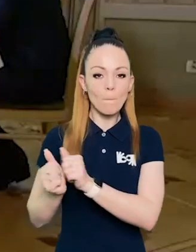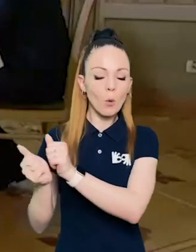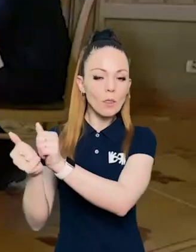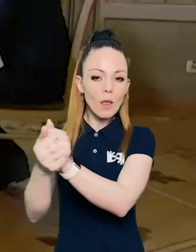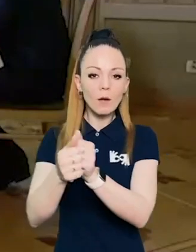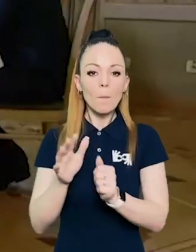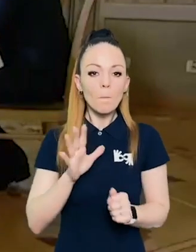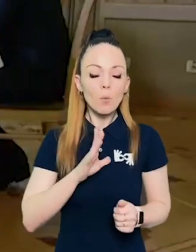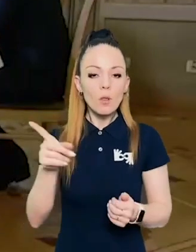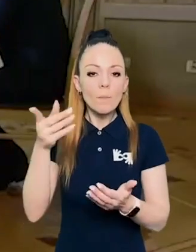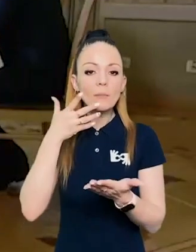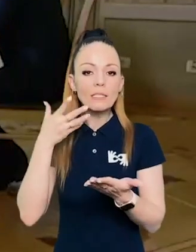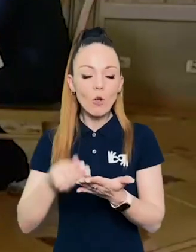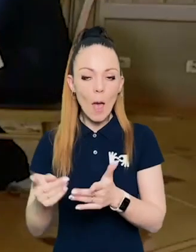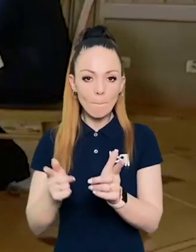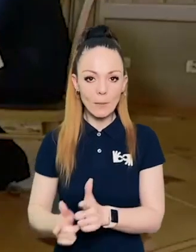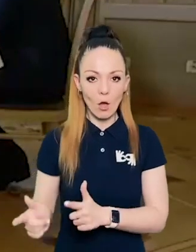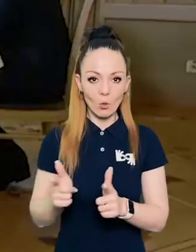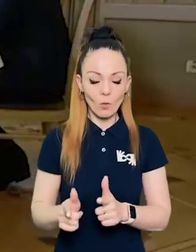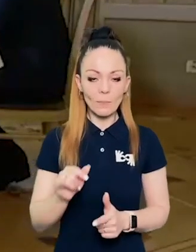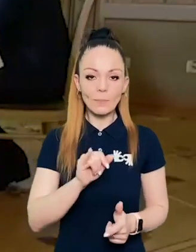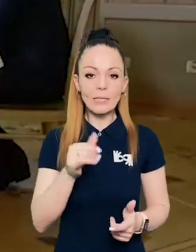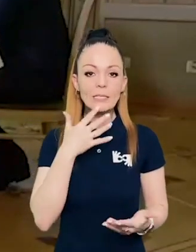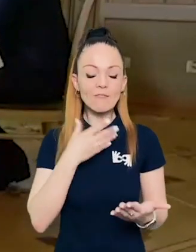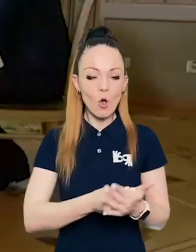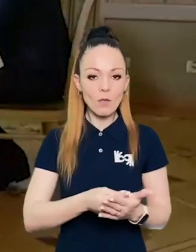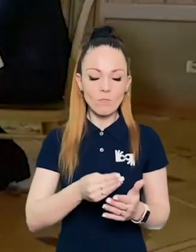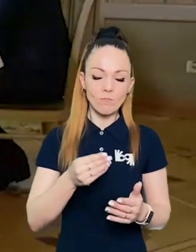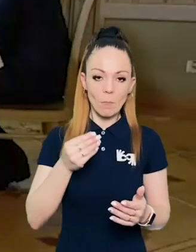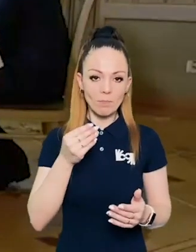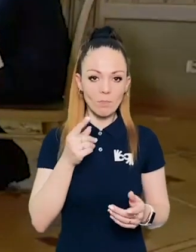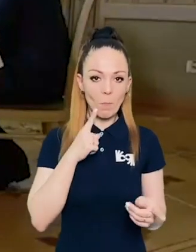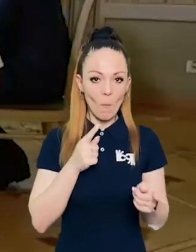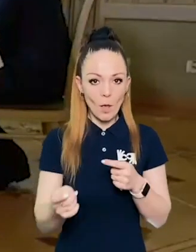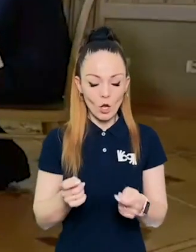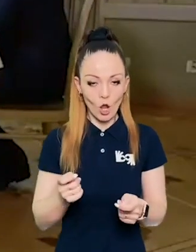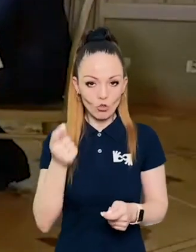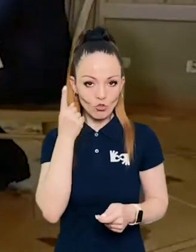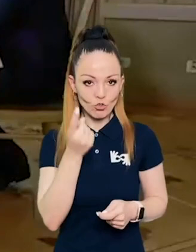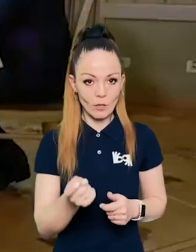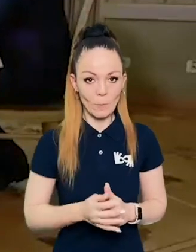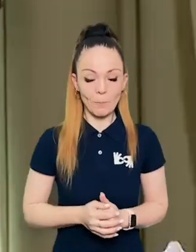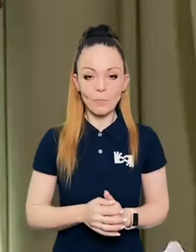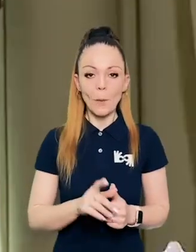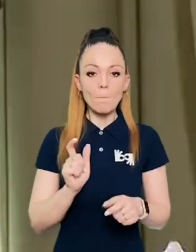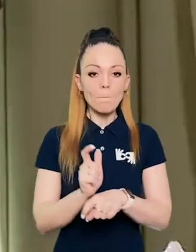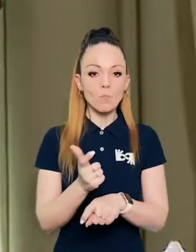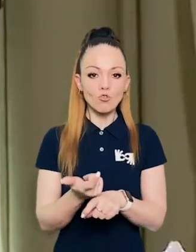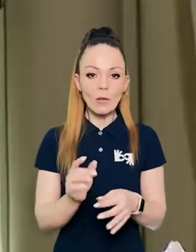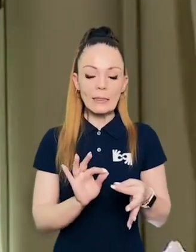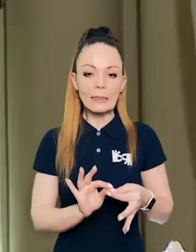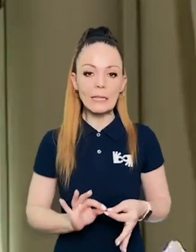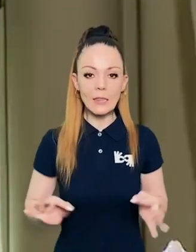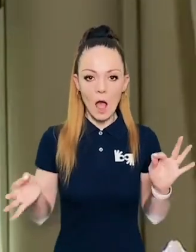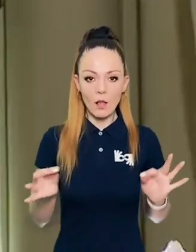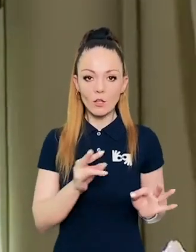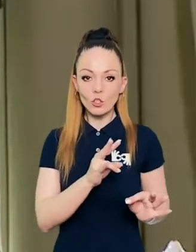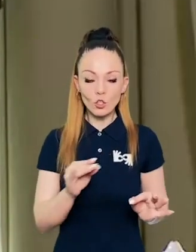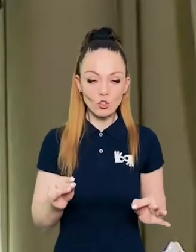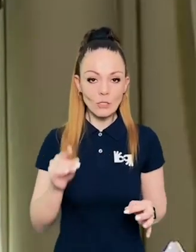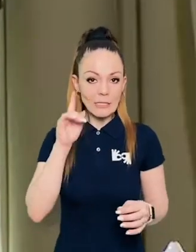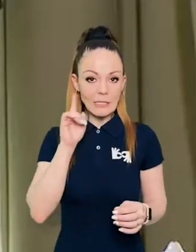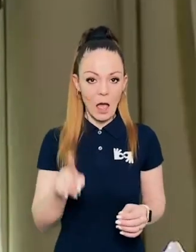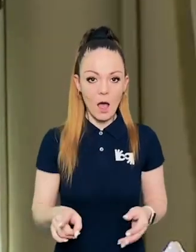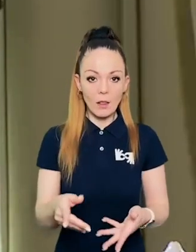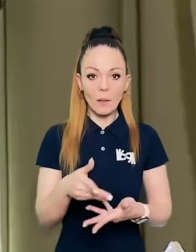держав, наших партнерів була своя підготовка і свої попередження. І більше